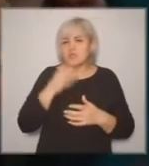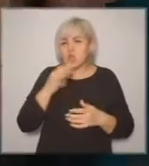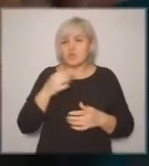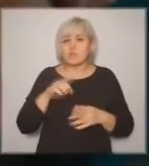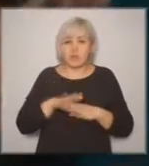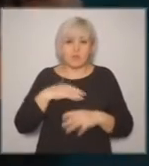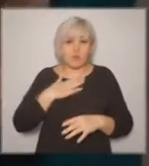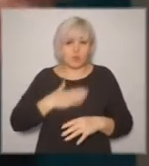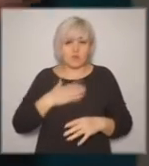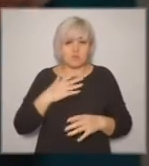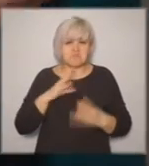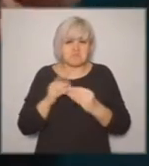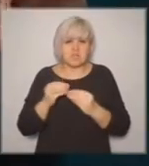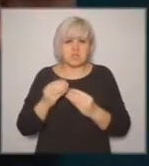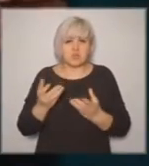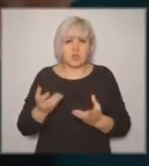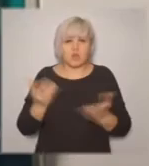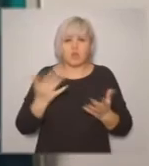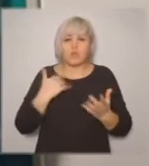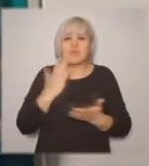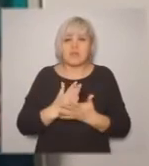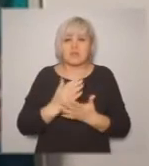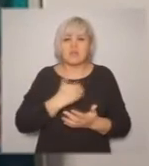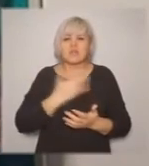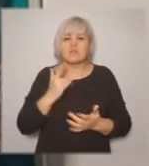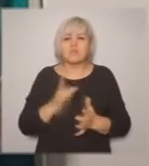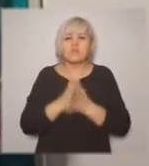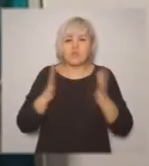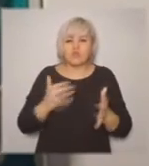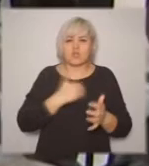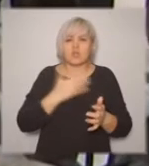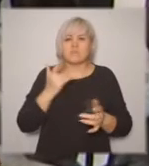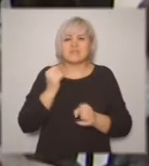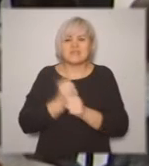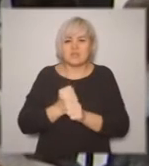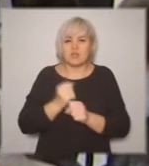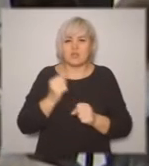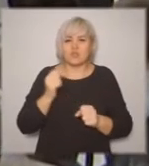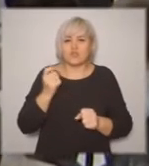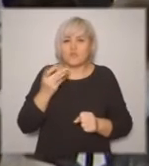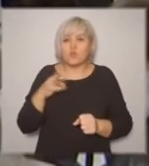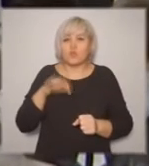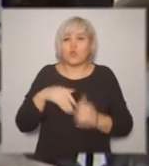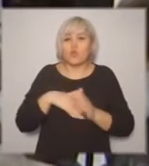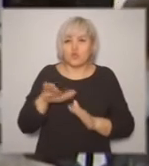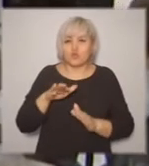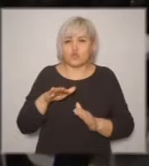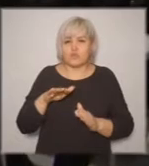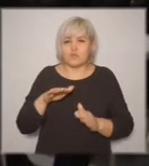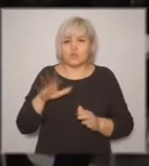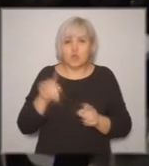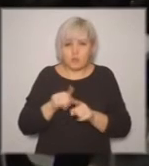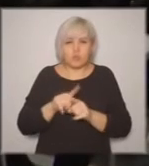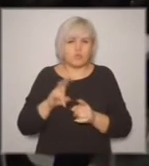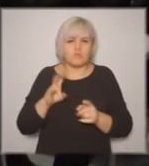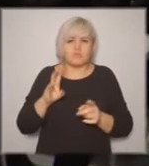так, я удовлетворен теми результатами, которые у меня есть. Да, хотелось бы больше.